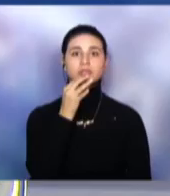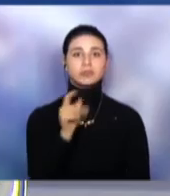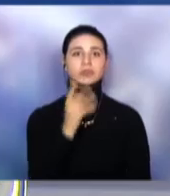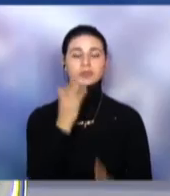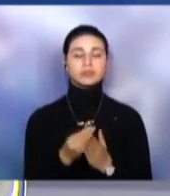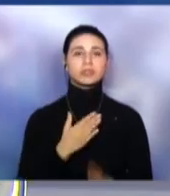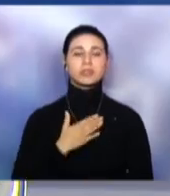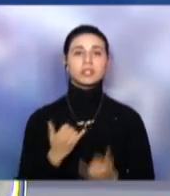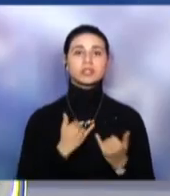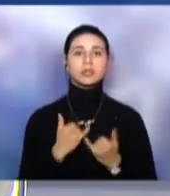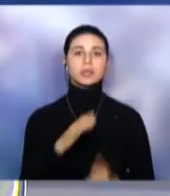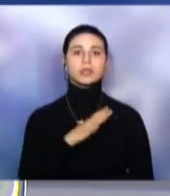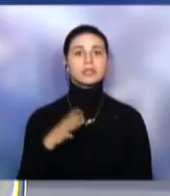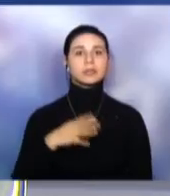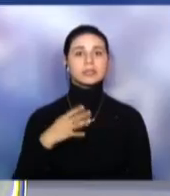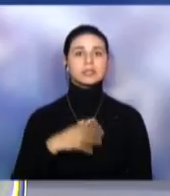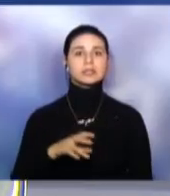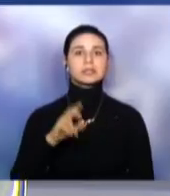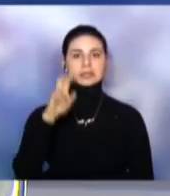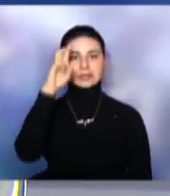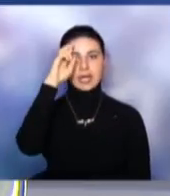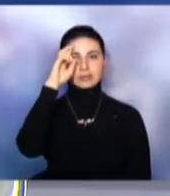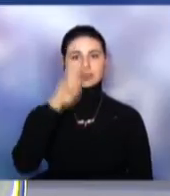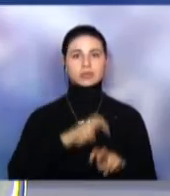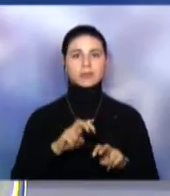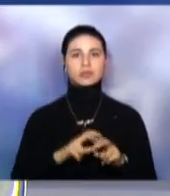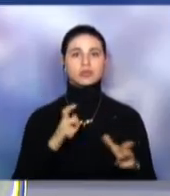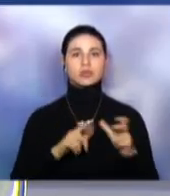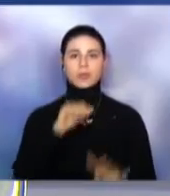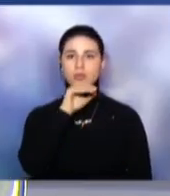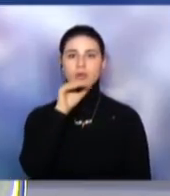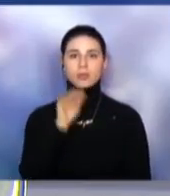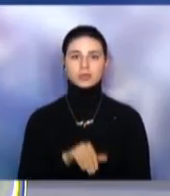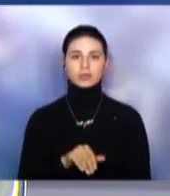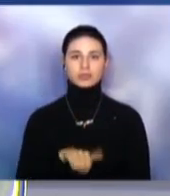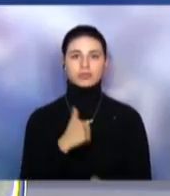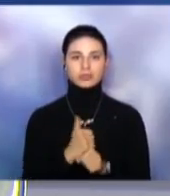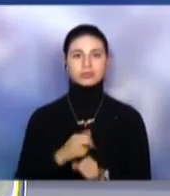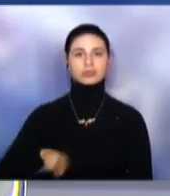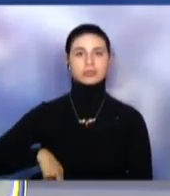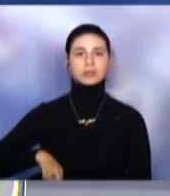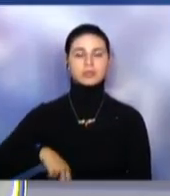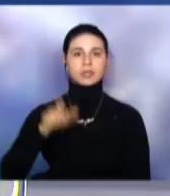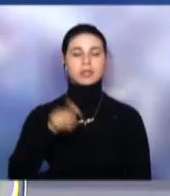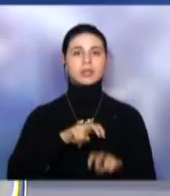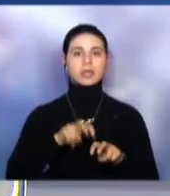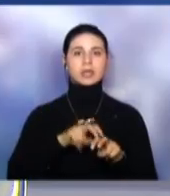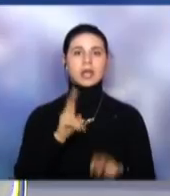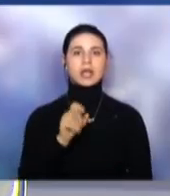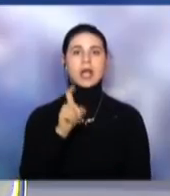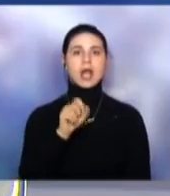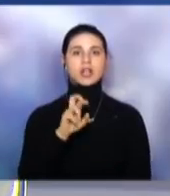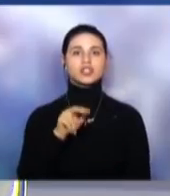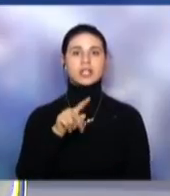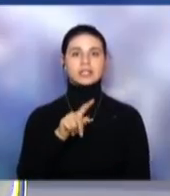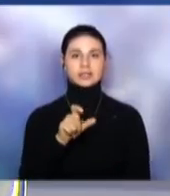ჩვენი სტუმარი გახლდათ თბილისის სახელმწიფო სამედიცინო უნივერსიტეტის პროფესორი, მედიცინის მეცნიერებათა დოქტორი, თერაპევტი ბატონი კახა ჭელიძე.